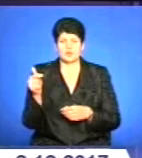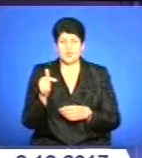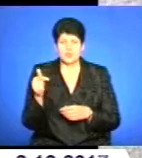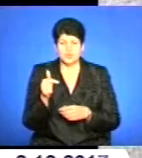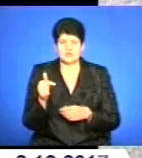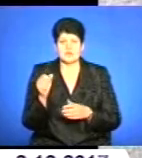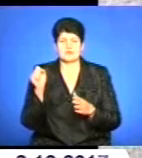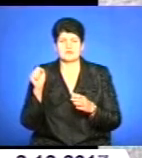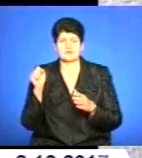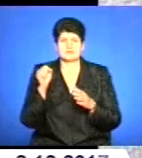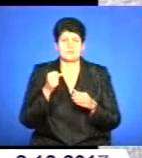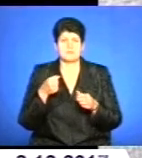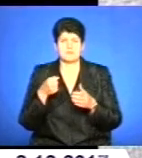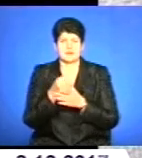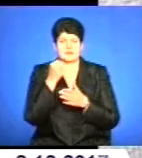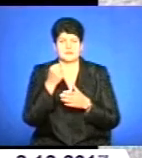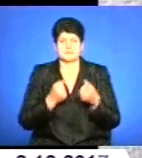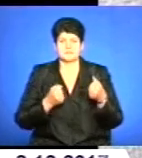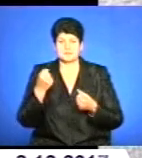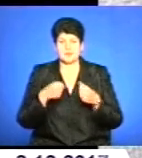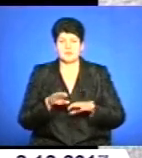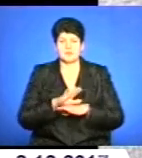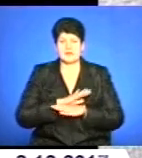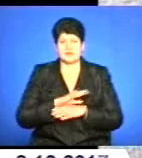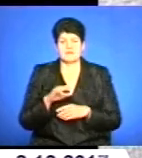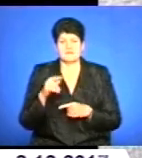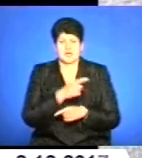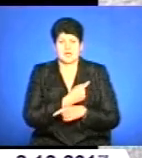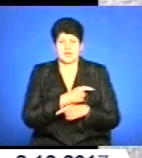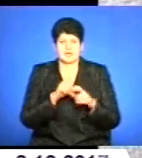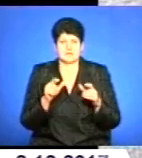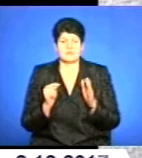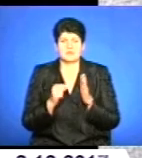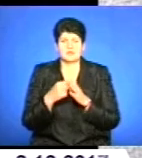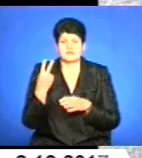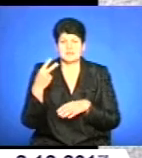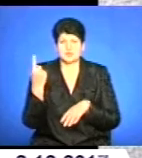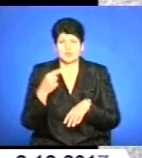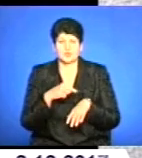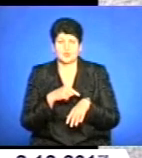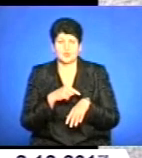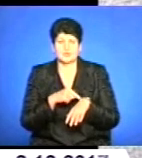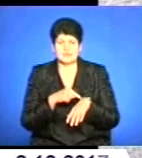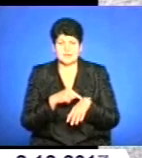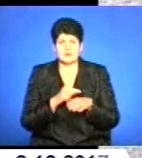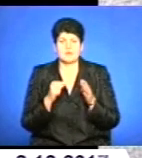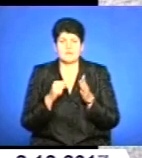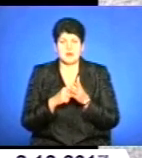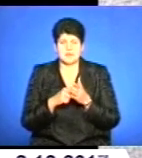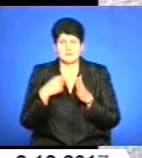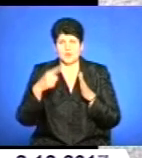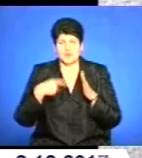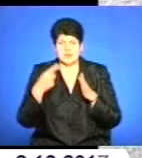померла у лікарні. 21-річна дівчина близько 22-ї години потрапила під колеса автомобіля на пішохідному переході, що